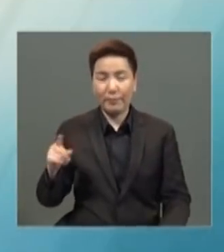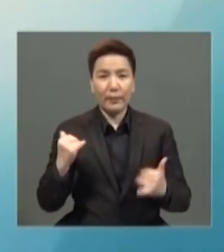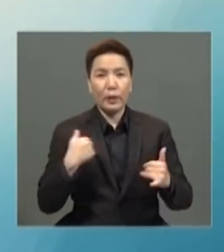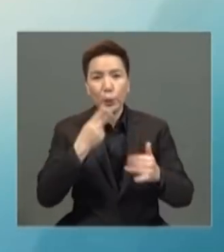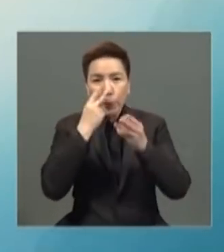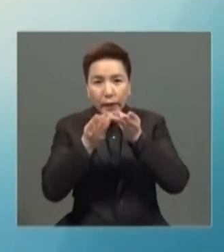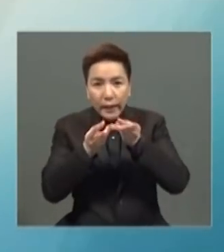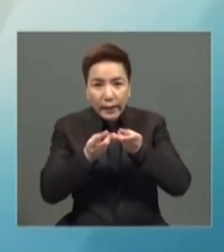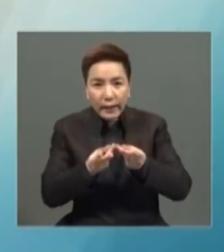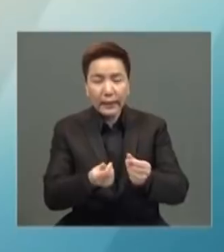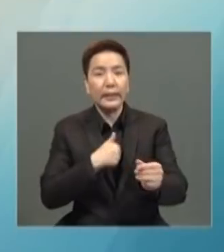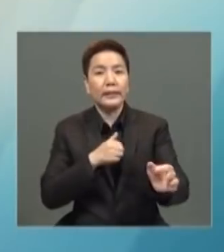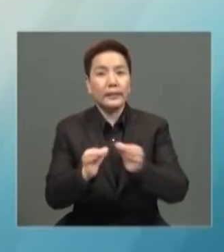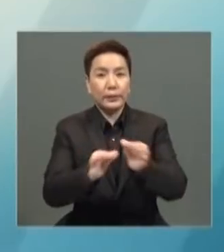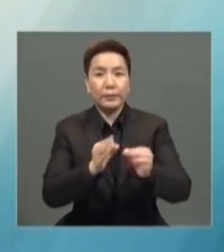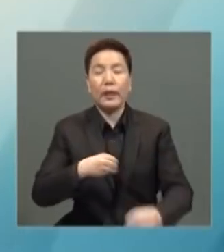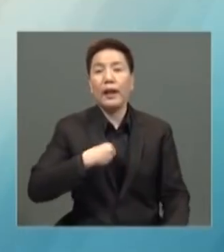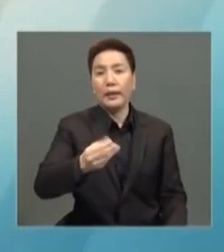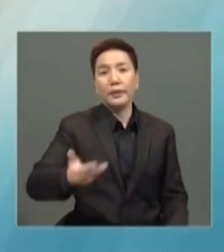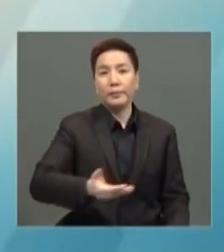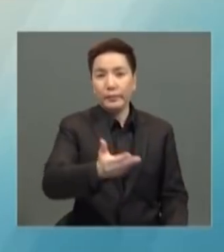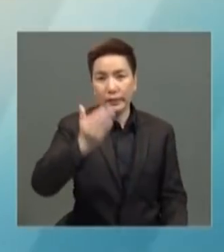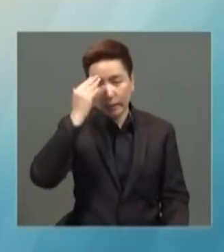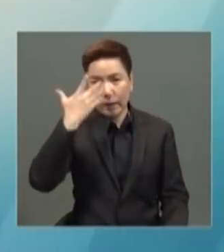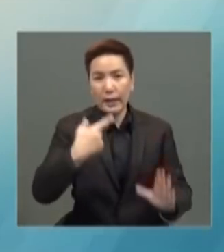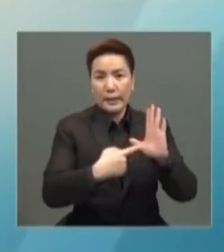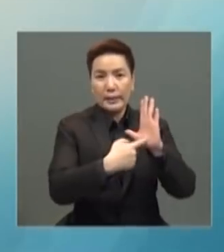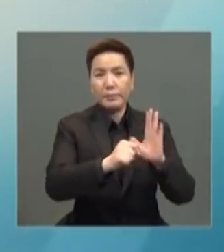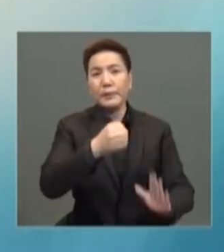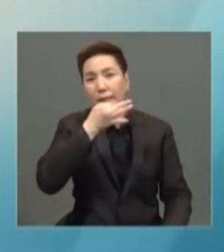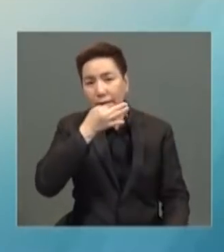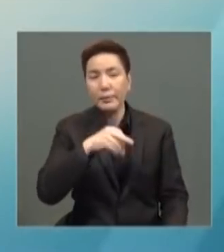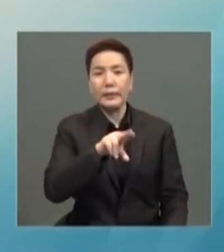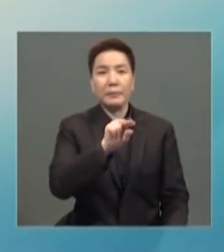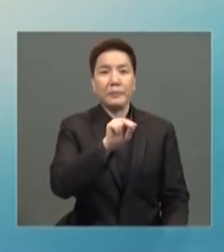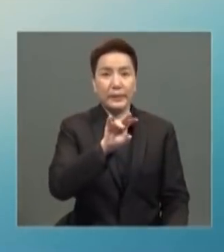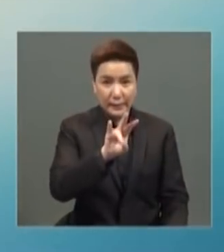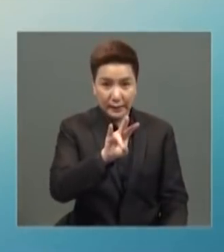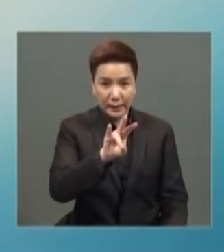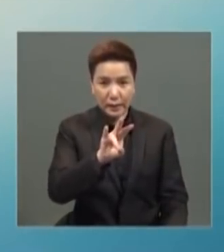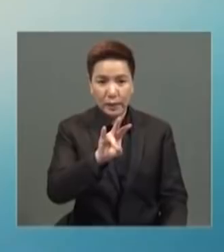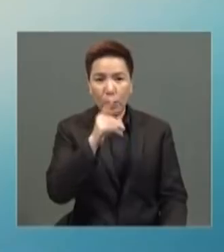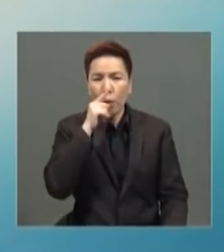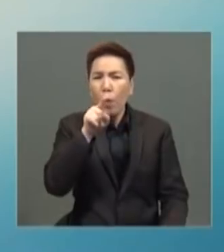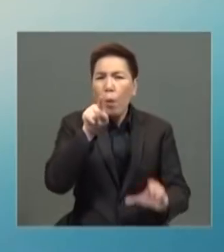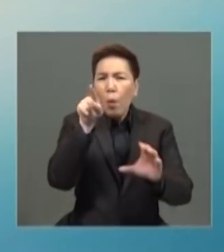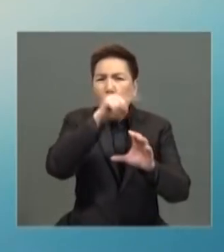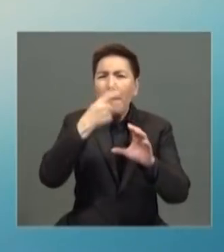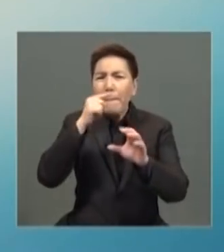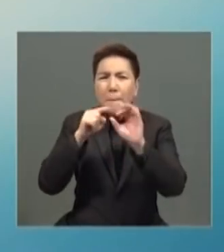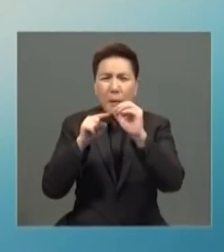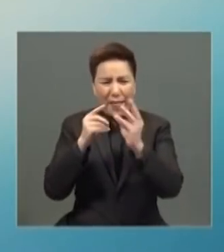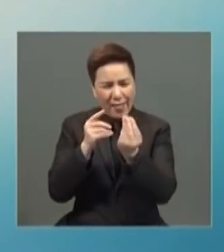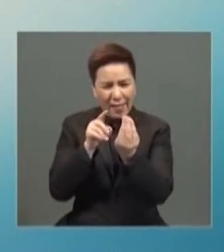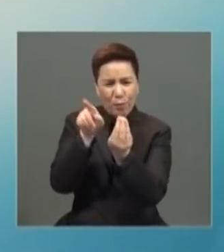บ้างนะคะโดยกลุ่มผู้ป่วยนี่ถ้าสิปรายมาจาก 9จังหวะโล่งจังหวัดนับว่าเป็นจังหวัดเสียงแล้วก็สมุทรสาครชลบุรีระยอง